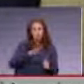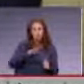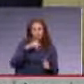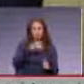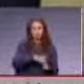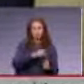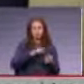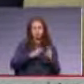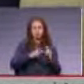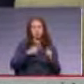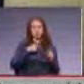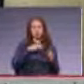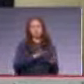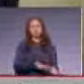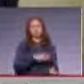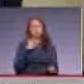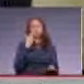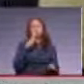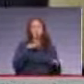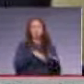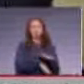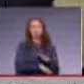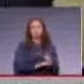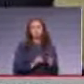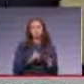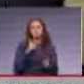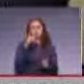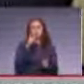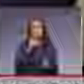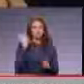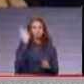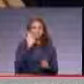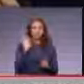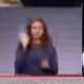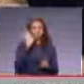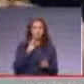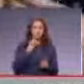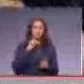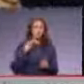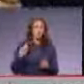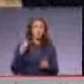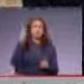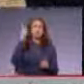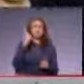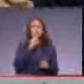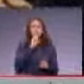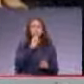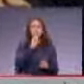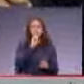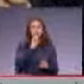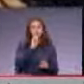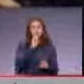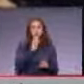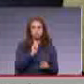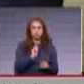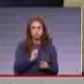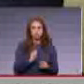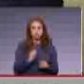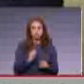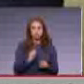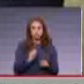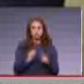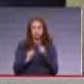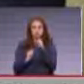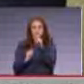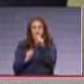بحب مصر. انت منين؟ انت منين؟ انا من دمياط. من دمياط. لكن هم لما جابوك انت بقالك كام سنه؟ انا اللي جاي لوحدي. انت